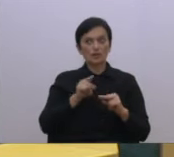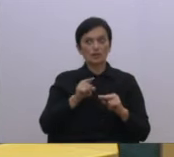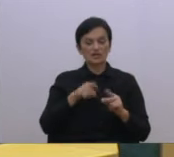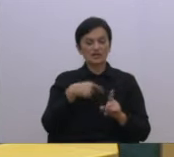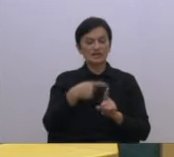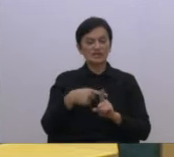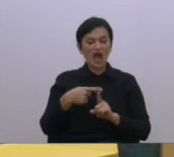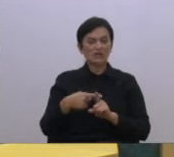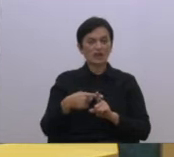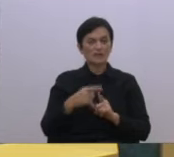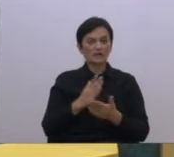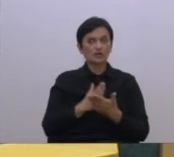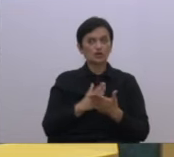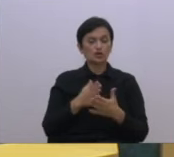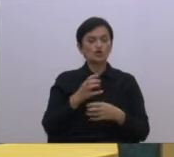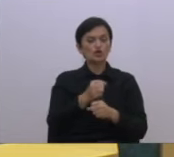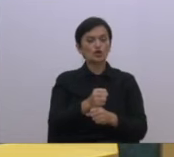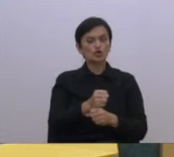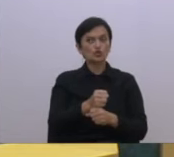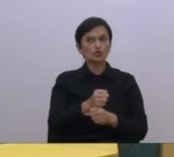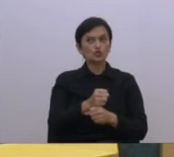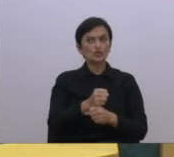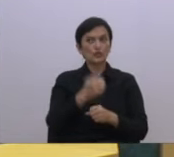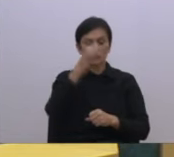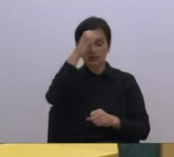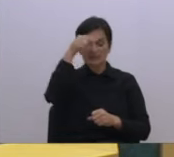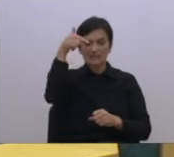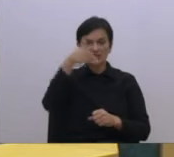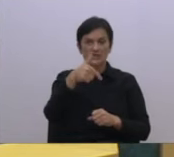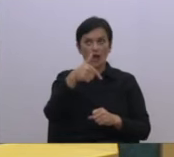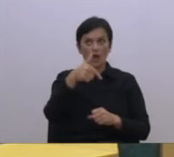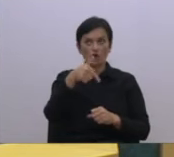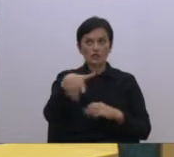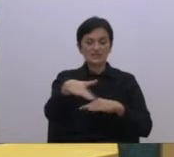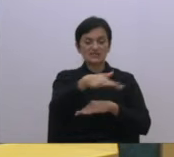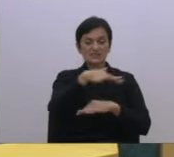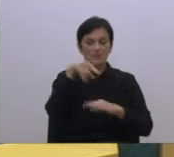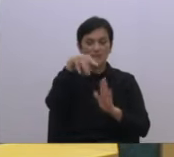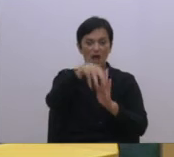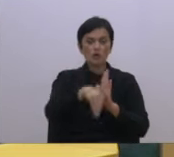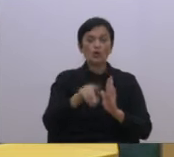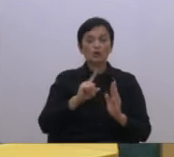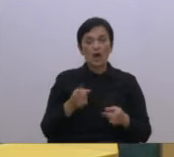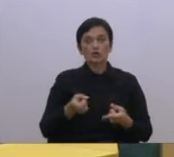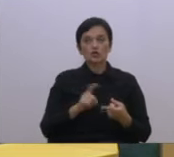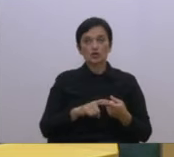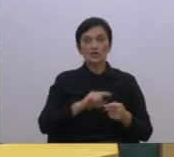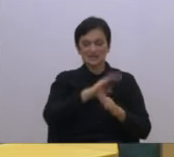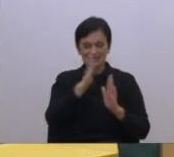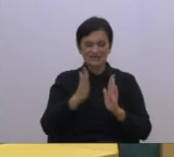დადებითად წარმოჩენა არის სწორედ ეს შეზღუდვა მათ შორის საგანმანათლებლო სფეროში. და რაც შეეხება საერთოდ